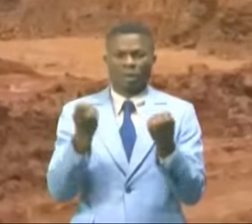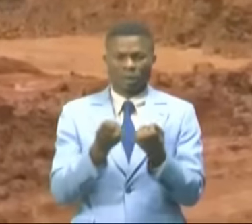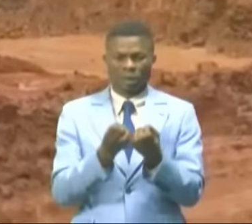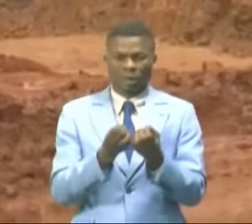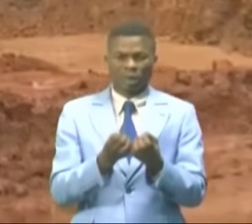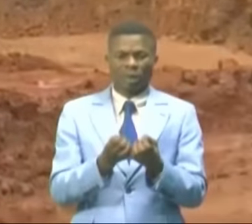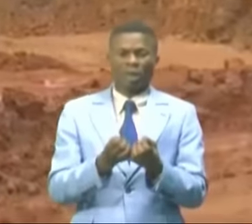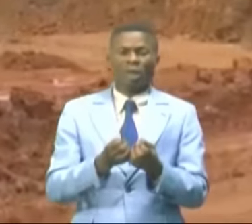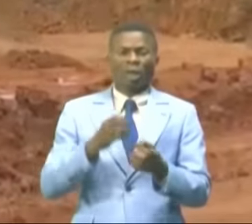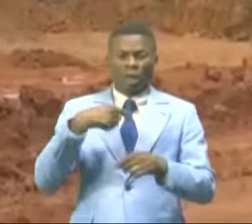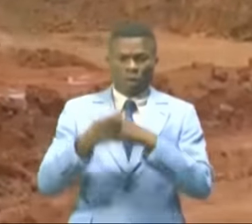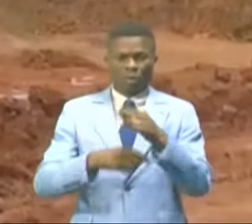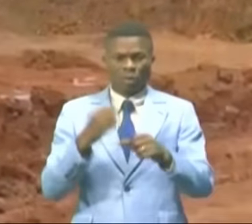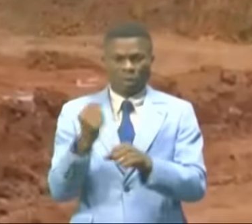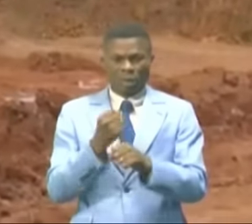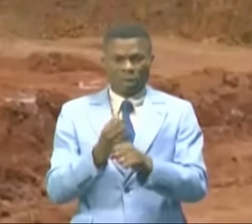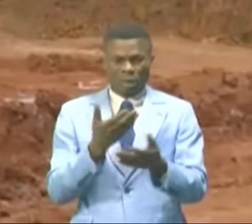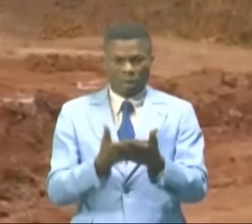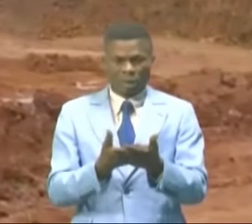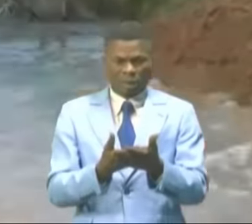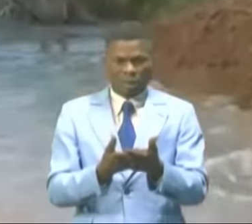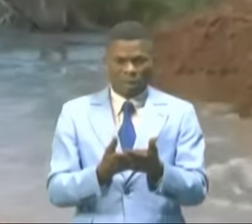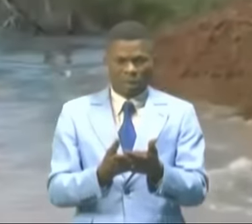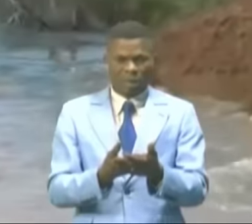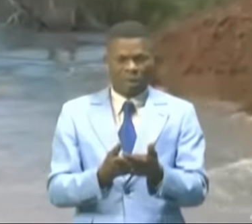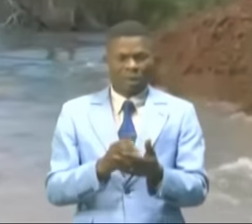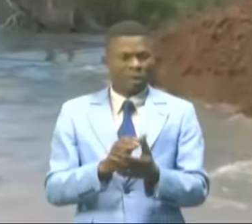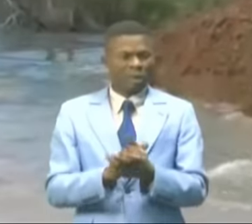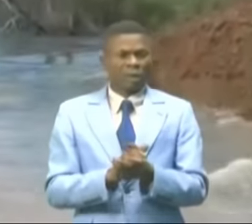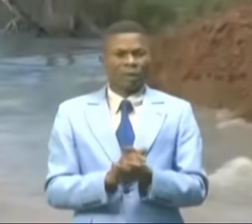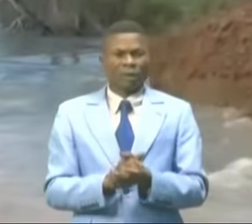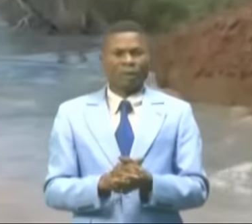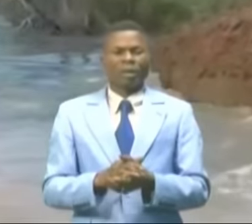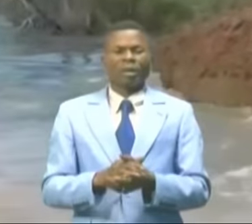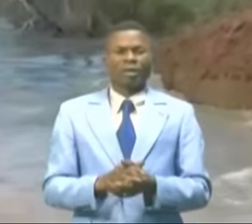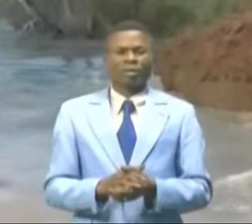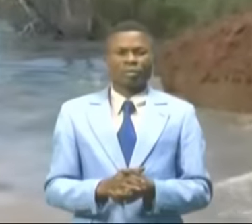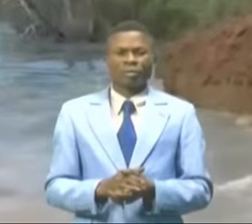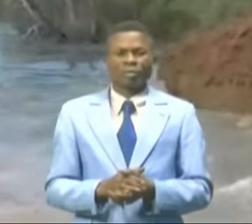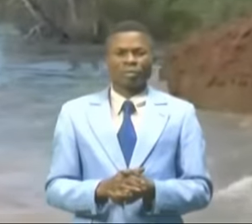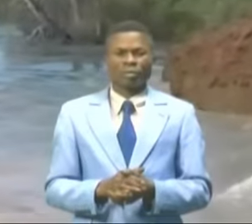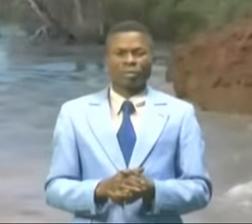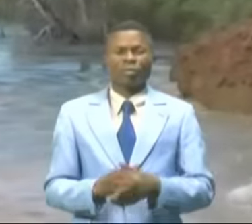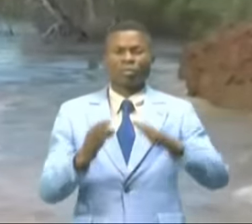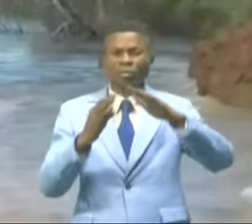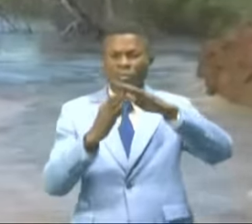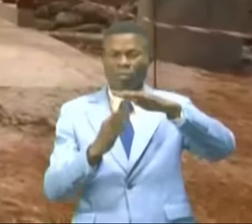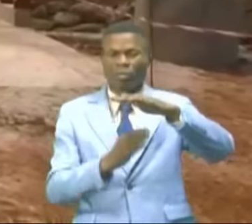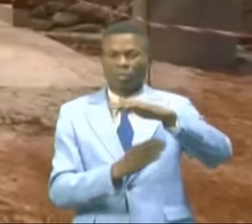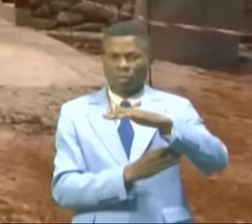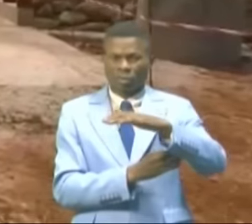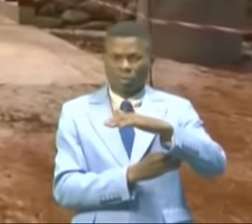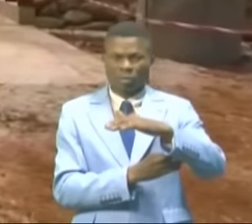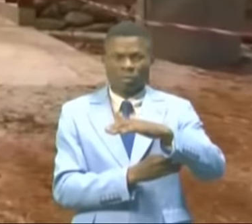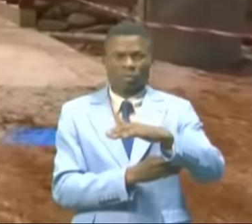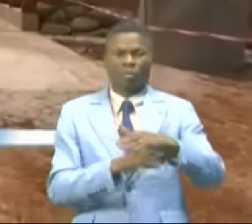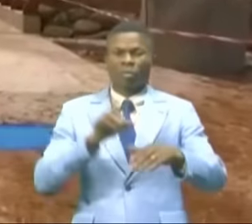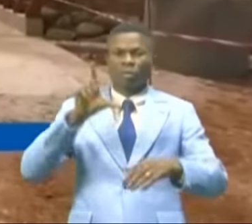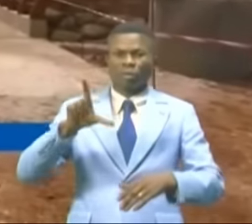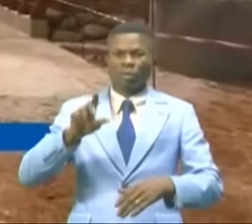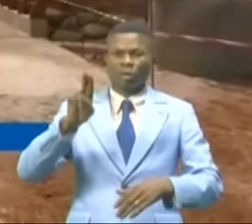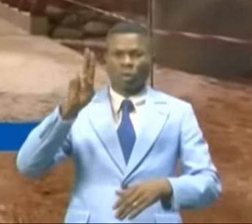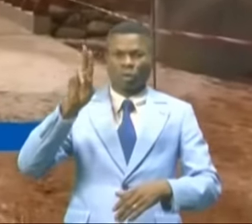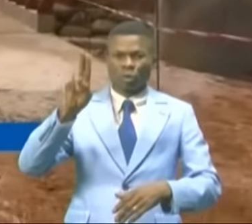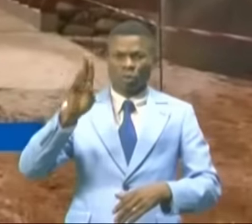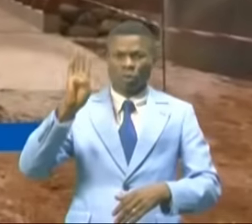ces chantiers a réfectionné près de la moitié lui accordée. Ce pont qui est réouvert à la